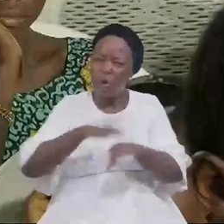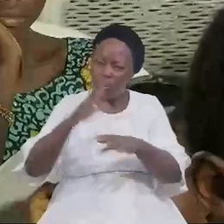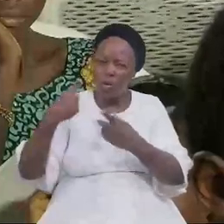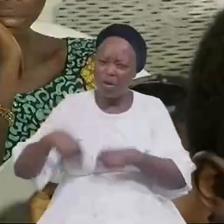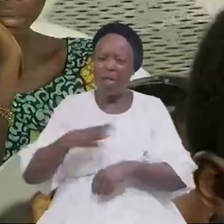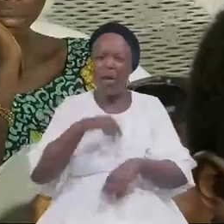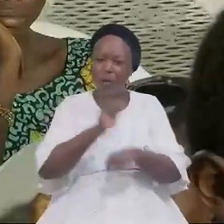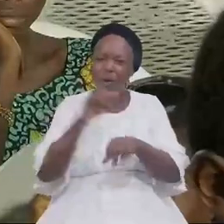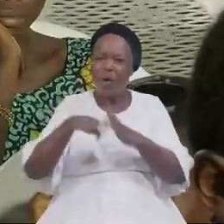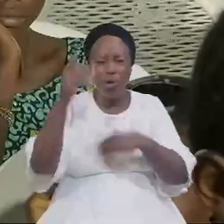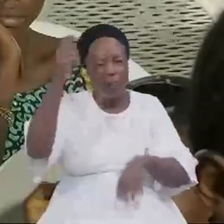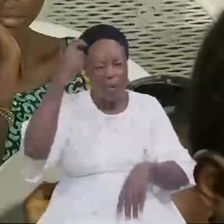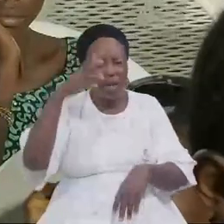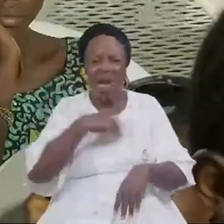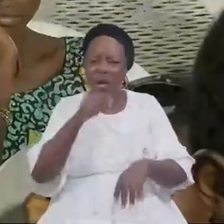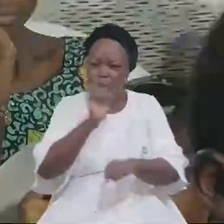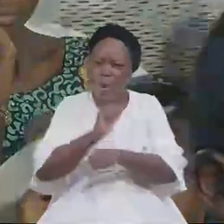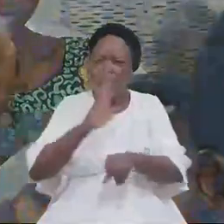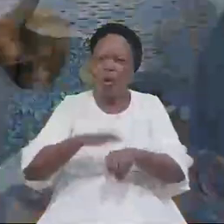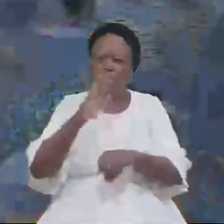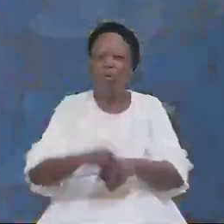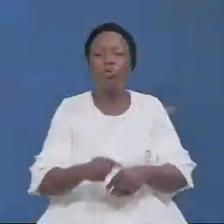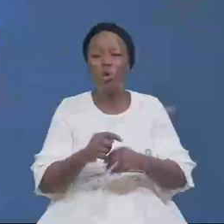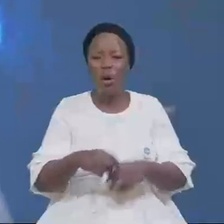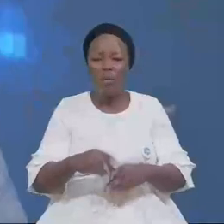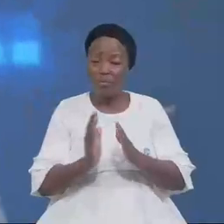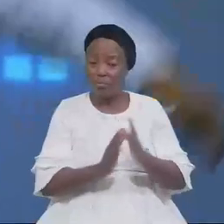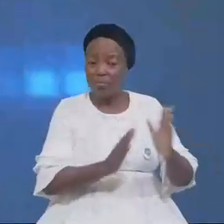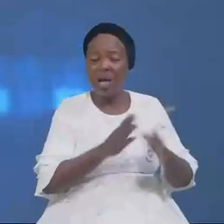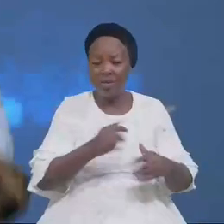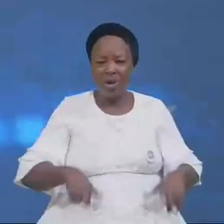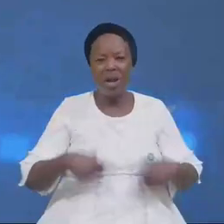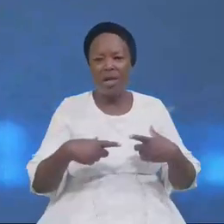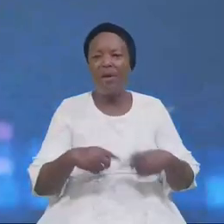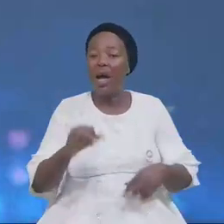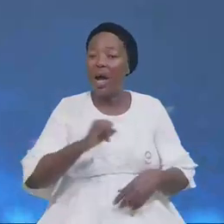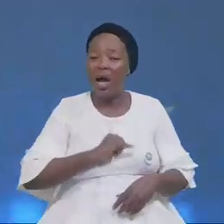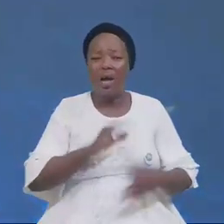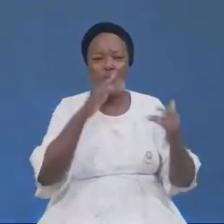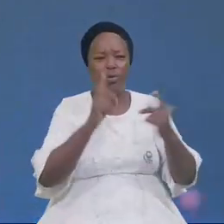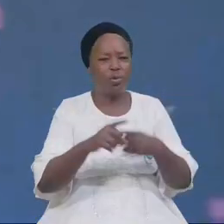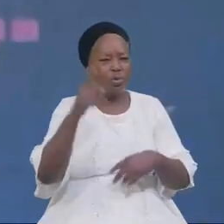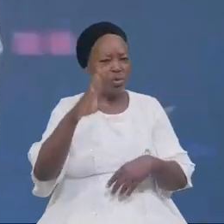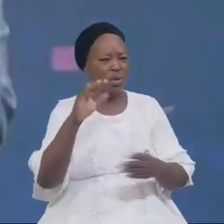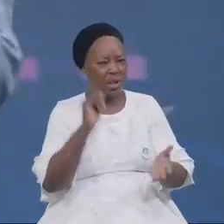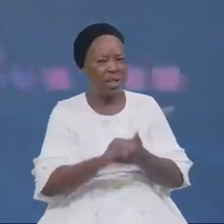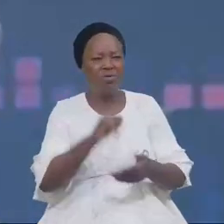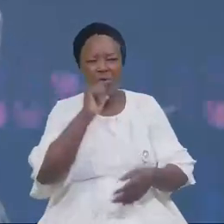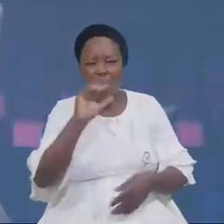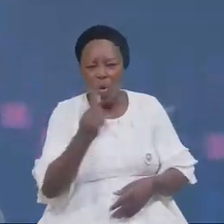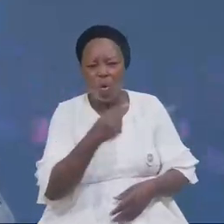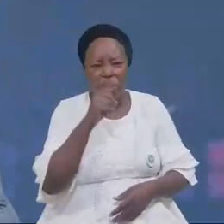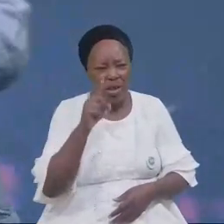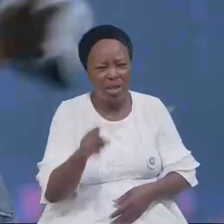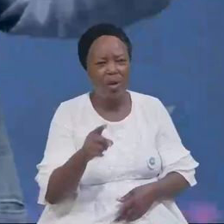dans ton esprit, dans ta disposition, et que ce soit bientôt ou que ce soit